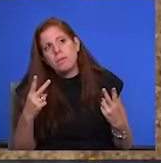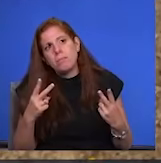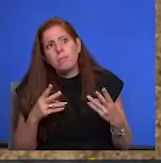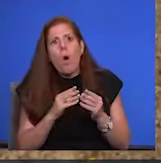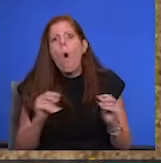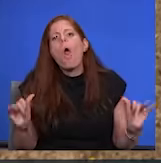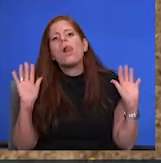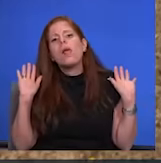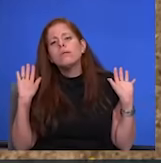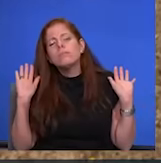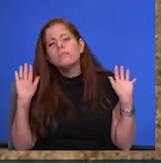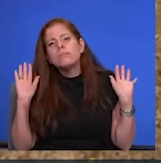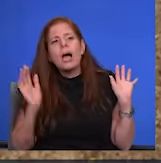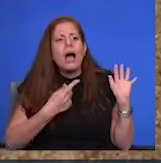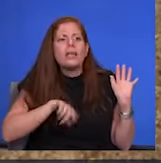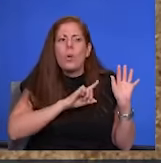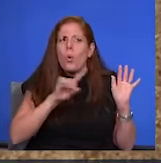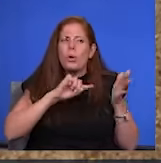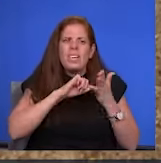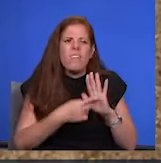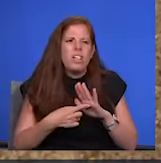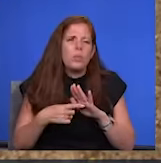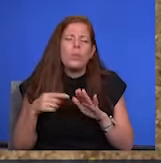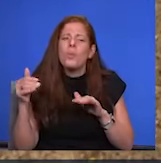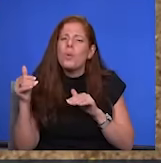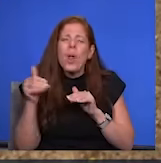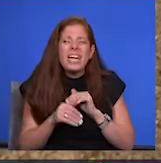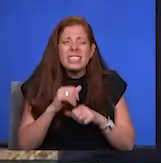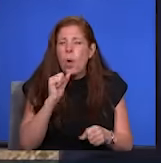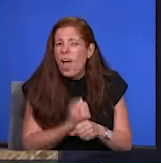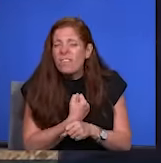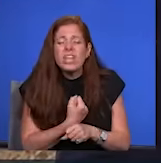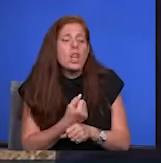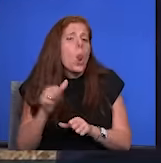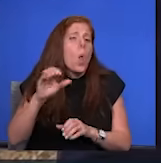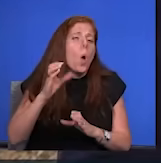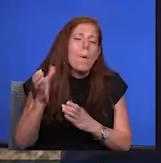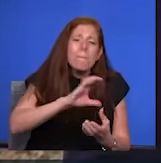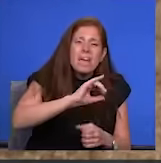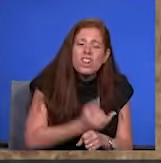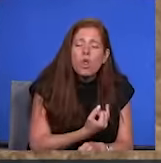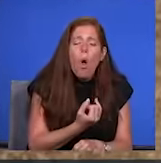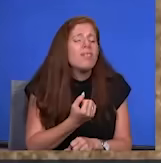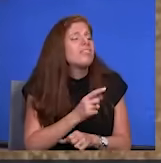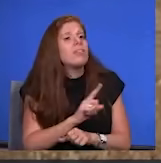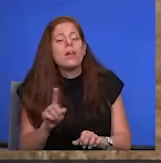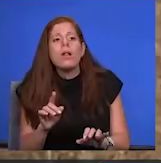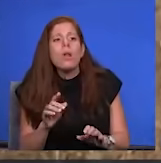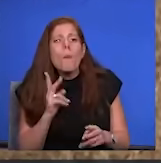חול, אוקיי? אנחנו לא התכוונו להכניס לפה גרגיר של אבן, לא בטונים, לא ברזלים, לא שום דבר. ניגשנו